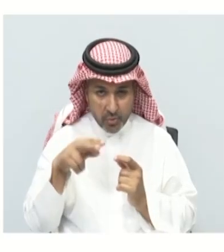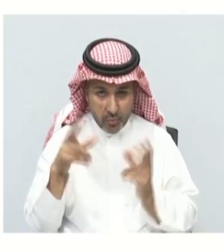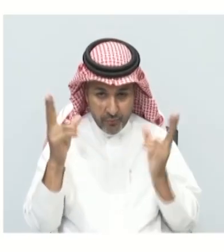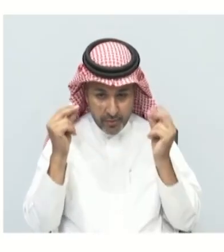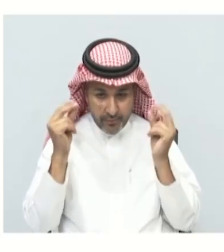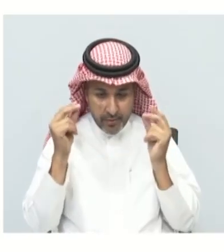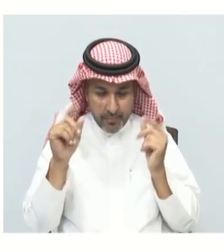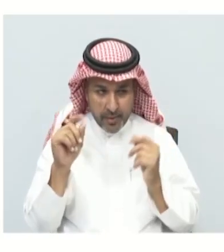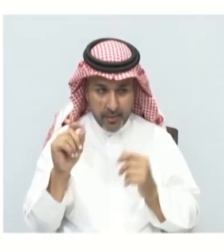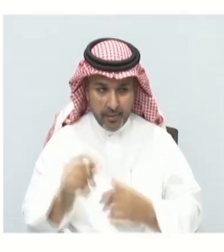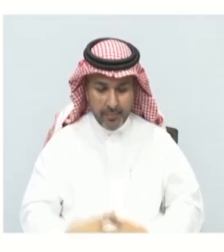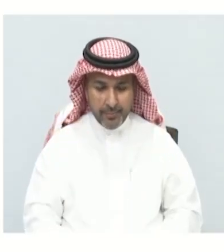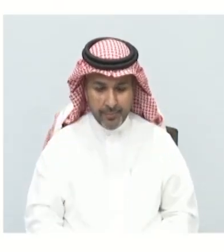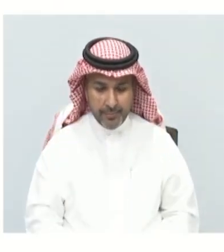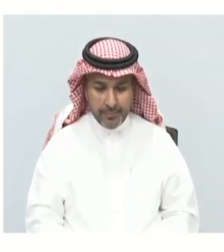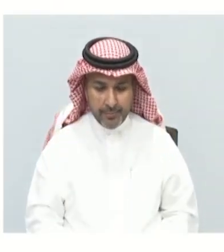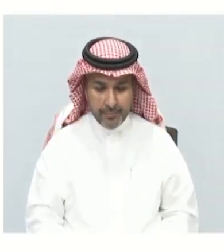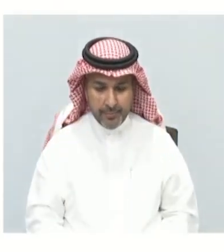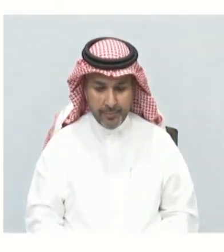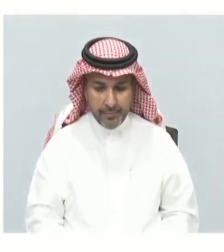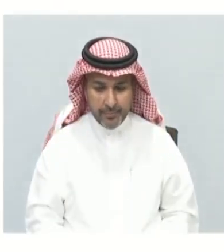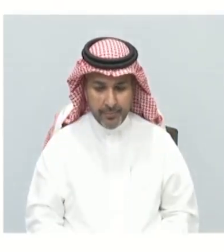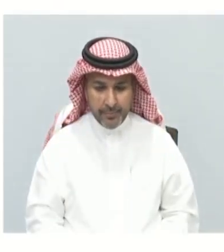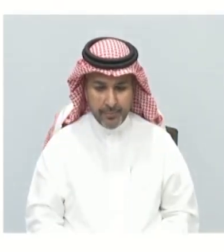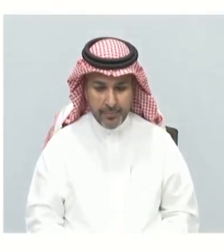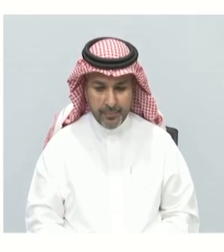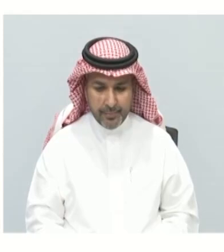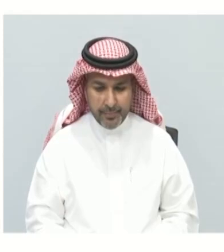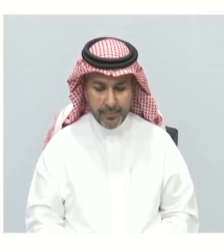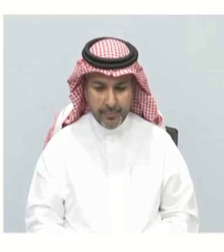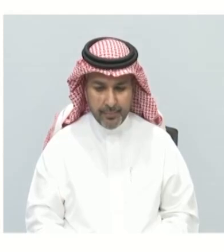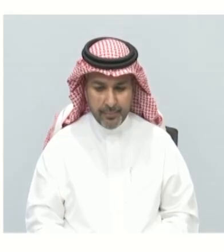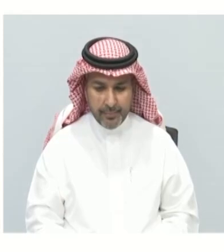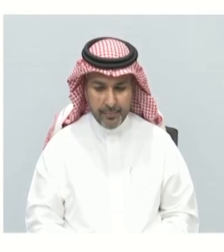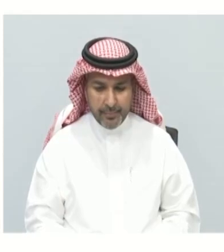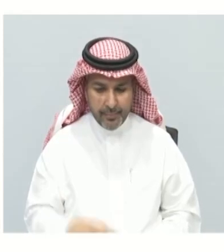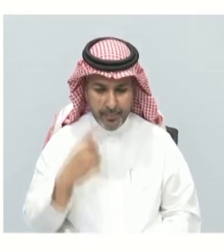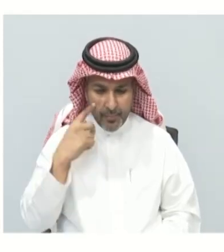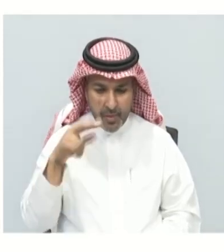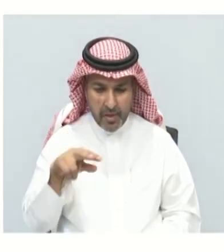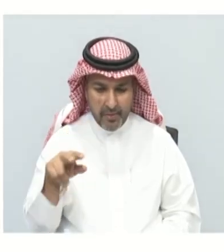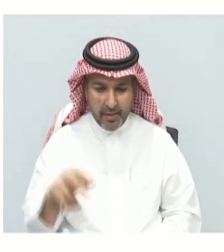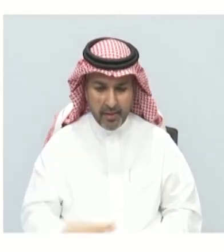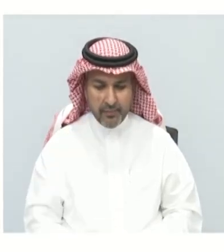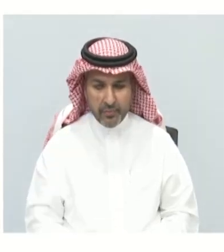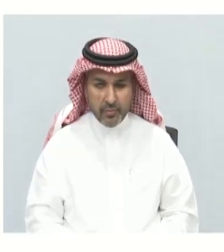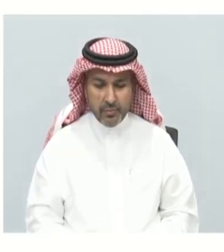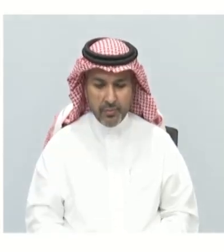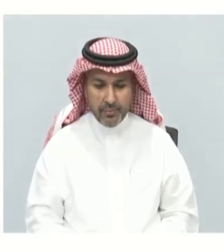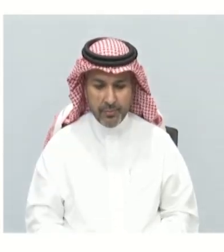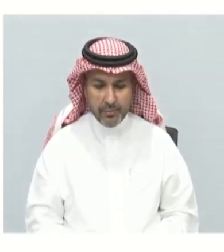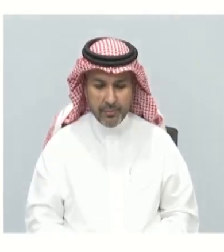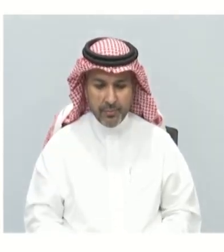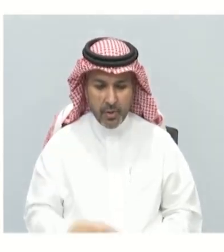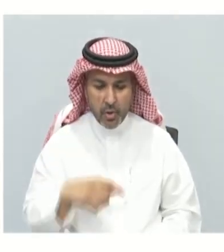ودي موجوده في في هذه الصفحه في صفحه 60 اخذنا تطبيق من مصادر الفصول تطبيق جميل ماذا يقول ارسم